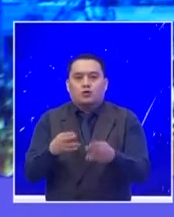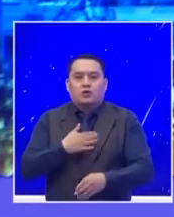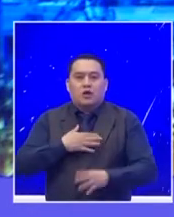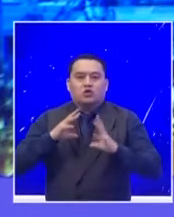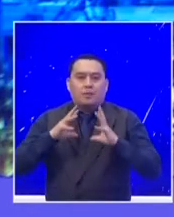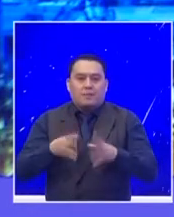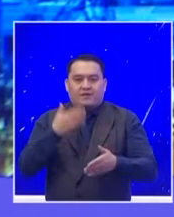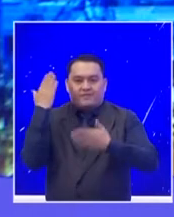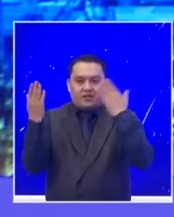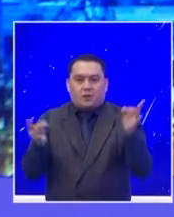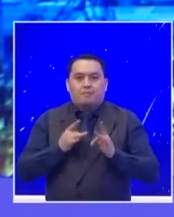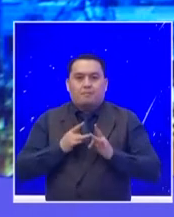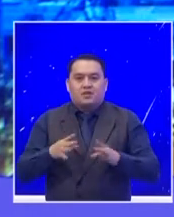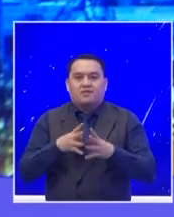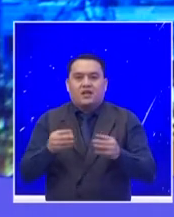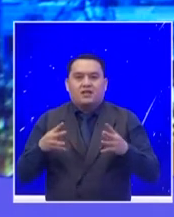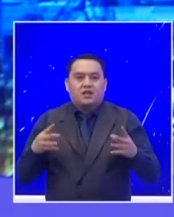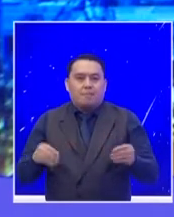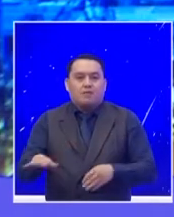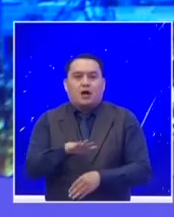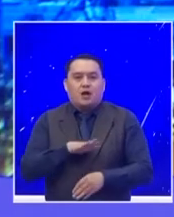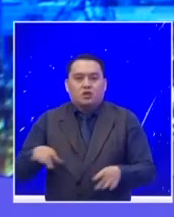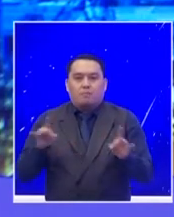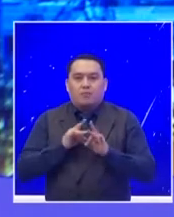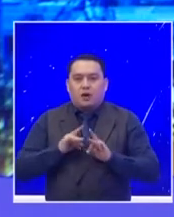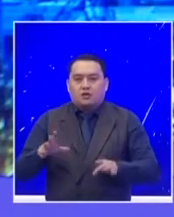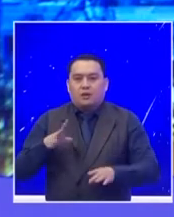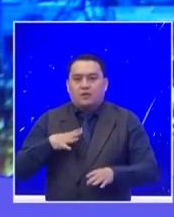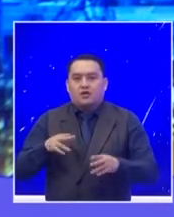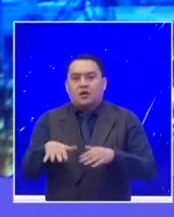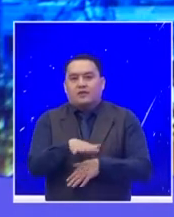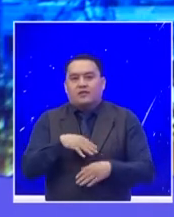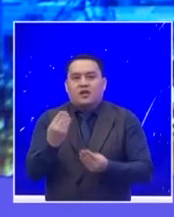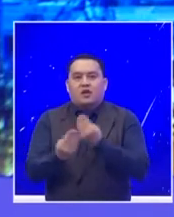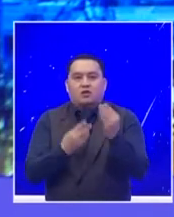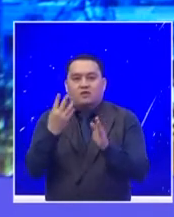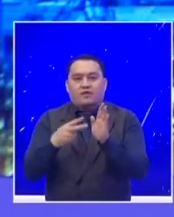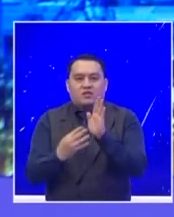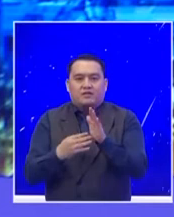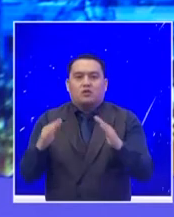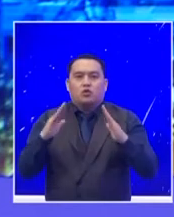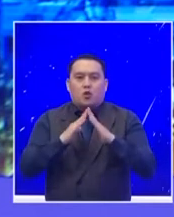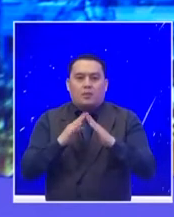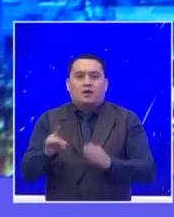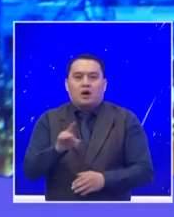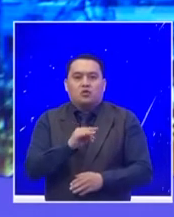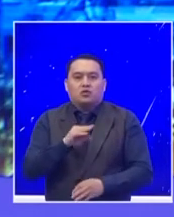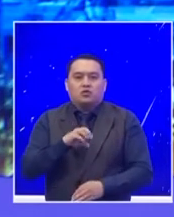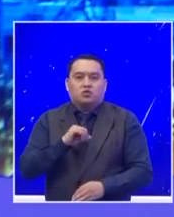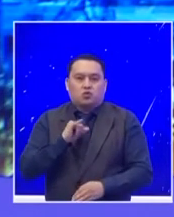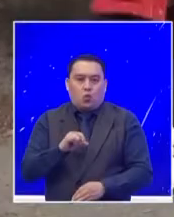мир» весело отметил приближение весны. Площадкой для праздника стала дворовая территория 29-го дома в микрорайоне